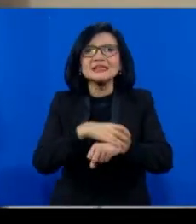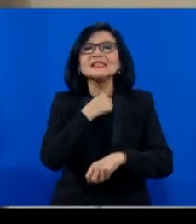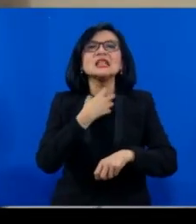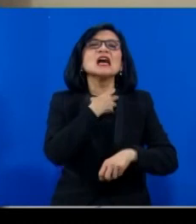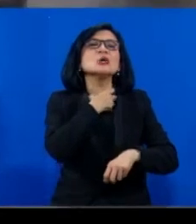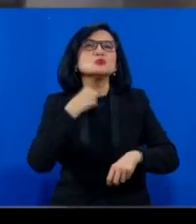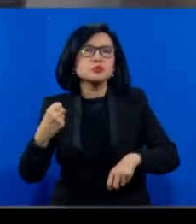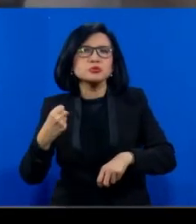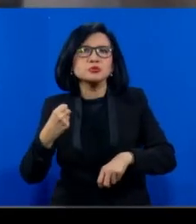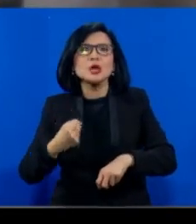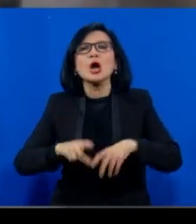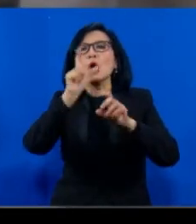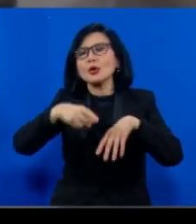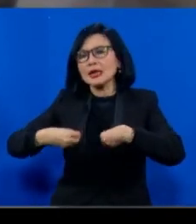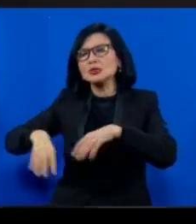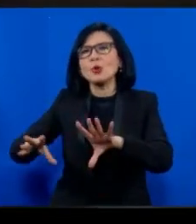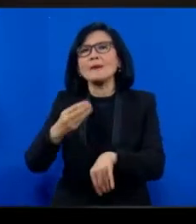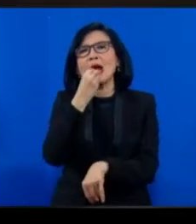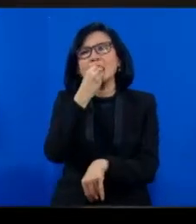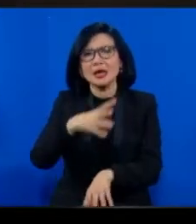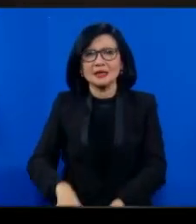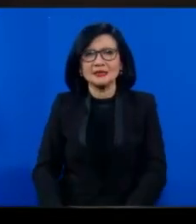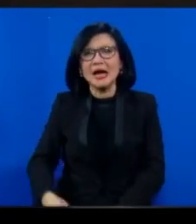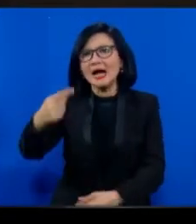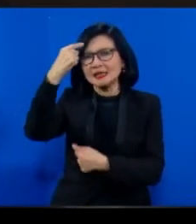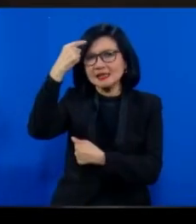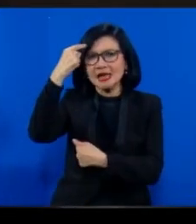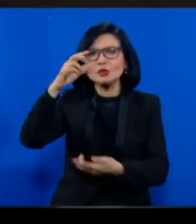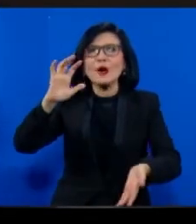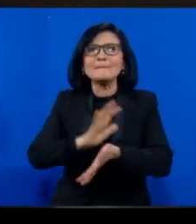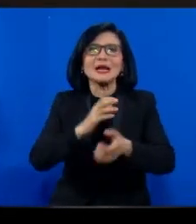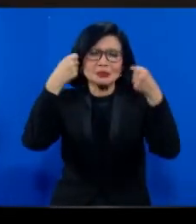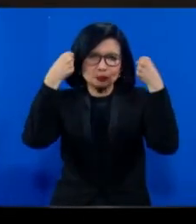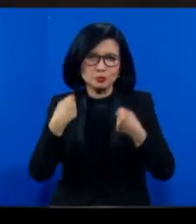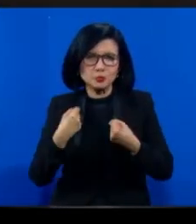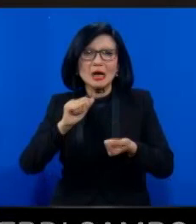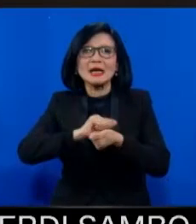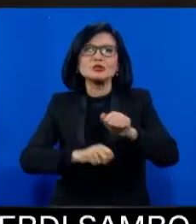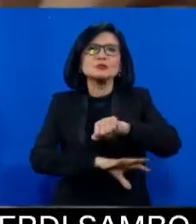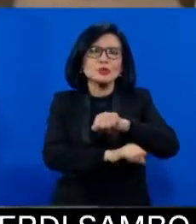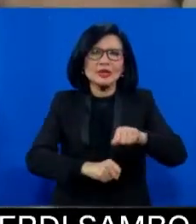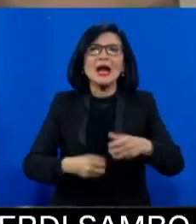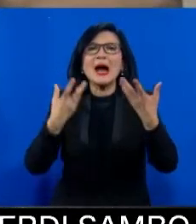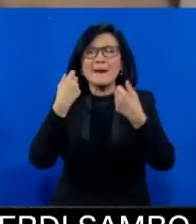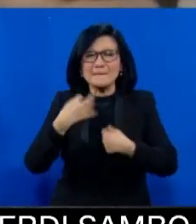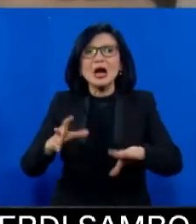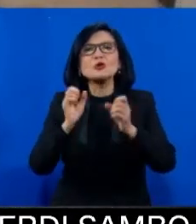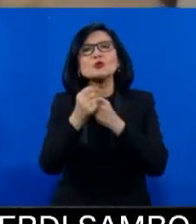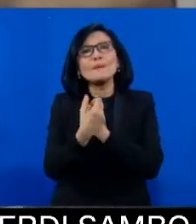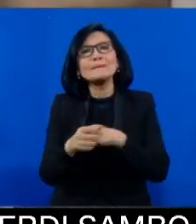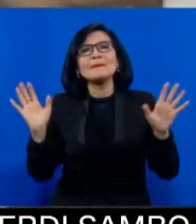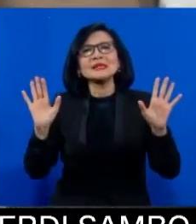milik Kasiam, penjual jajanan cenil. Tersangka merupakan residivis kasus pencurian dan baru bebas dari penjara Februari